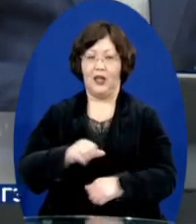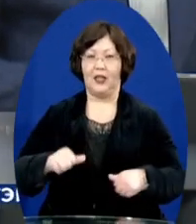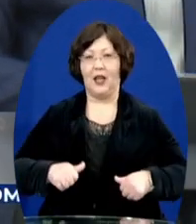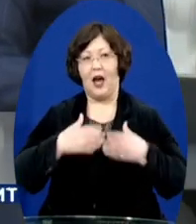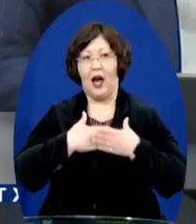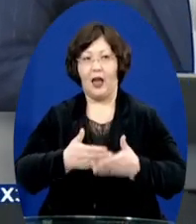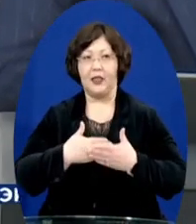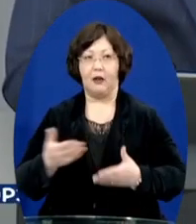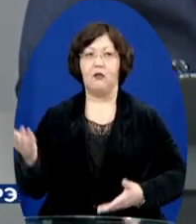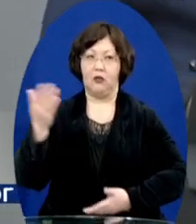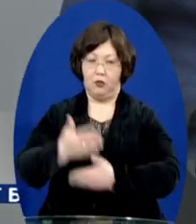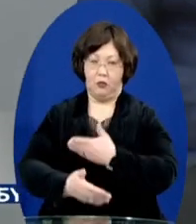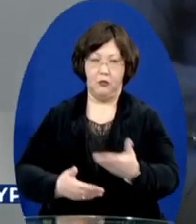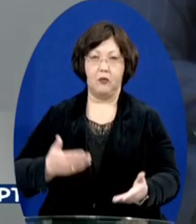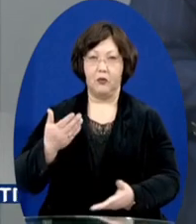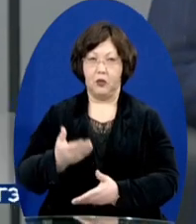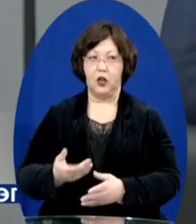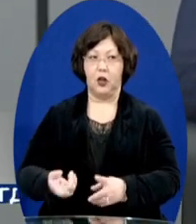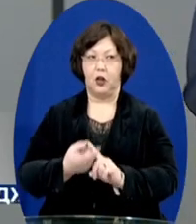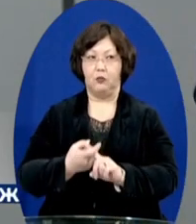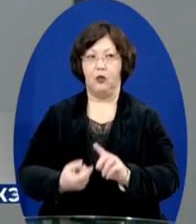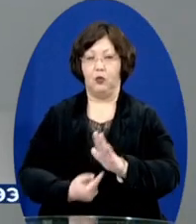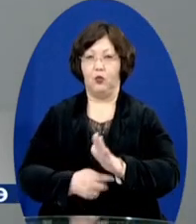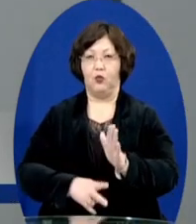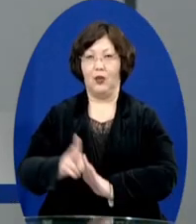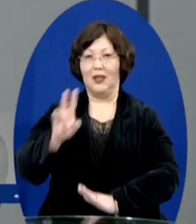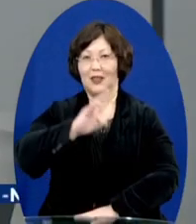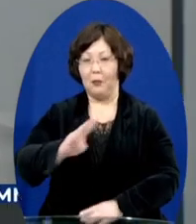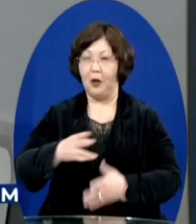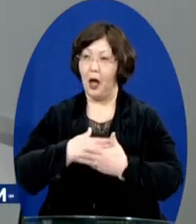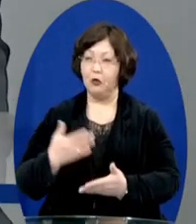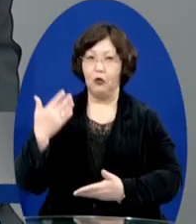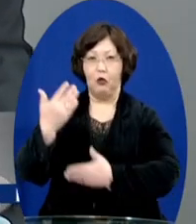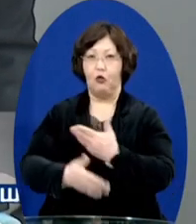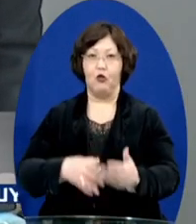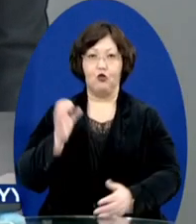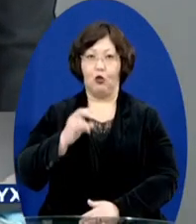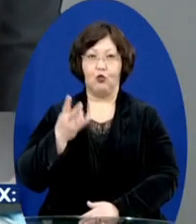иргэдийн хандив тусламжаар бүрдсэн гэсэн судалгаа байна. За тэгвэл намд хандив